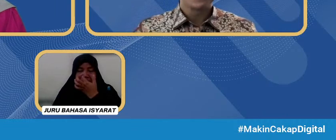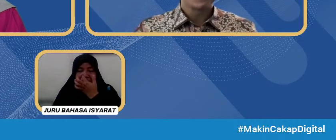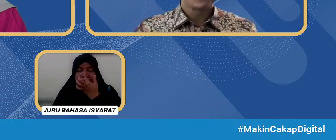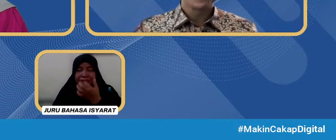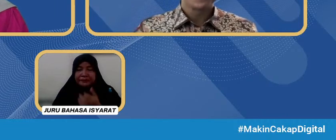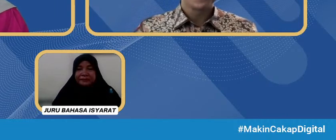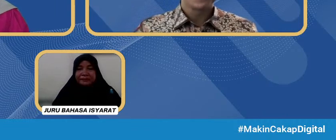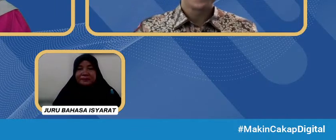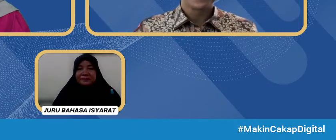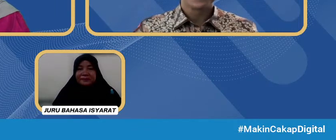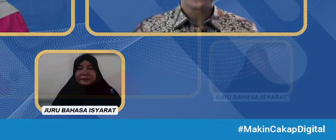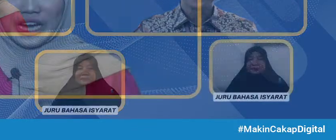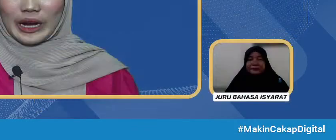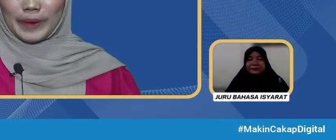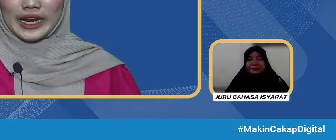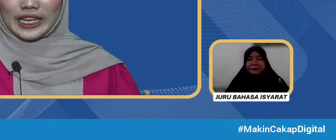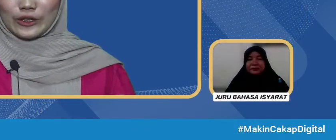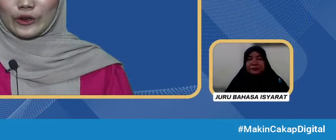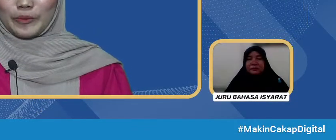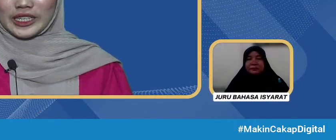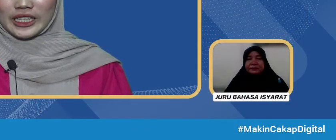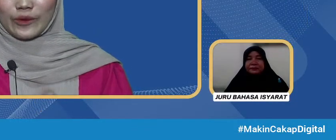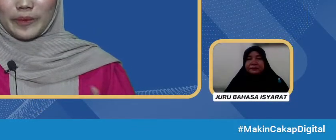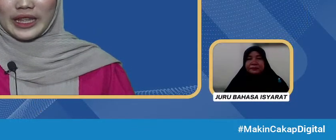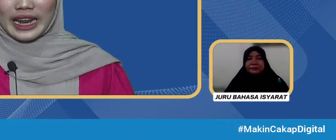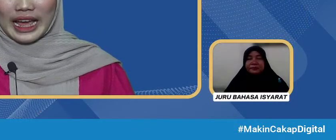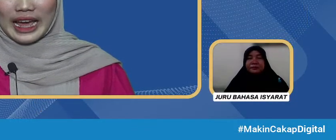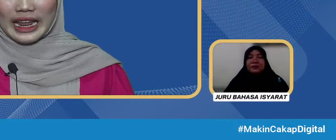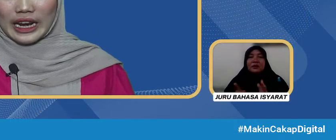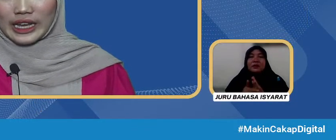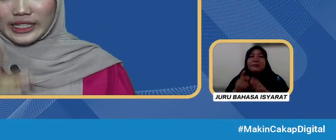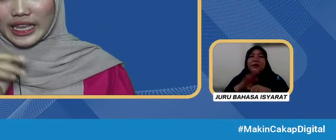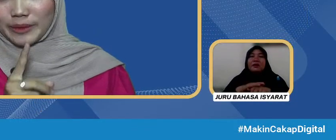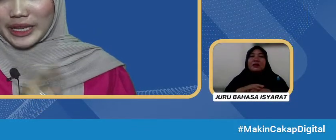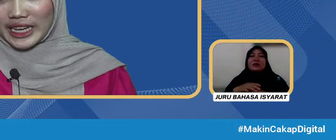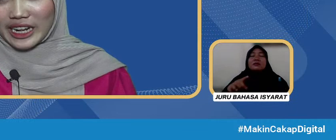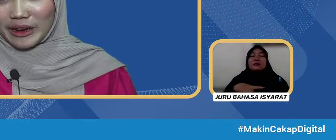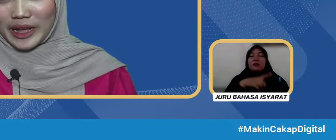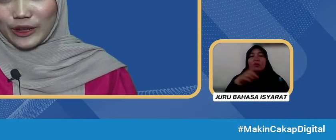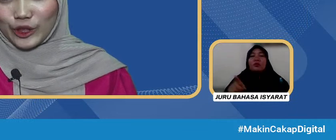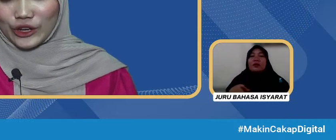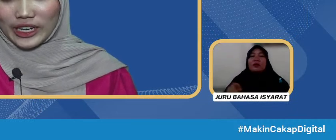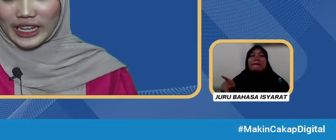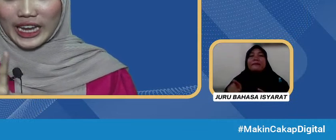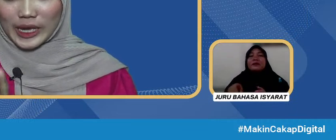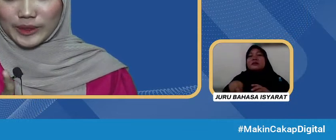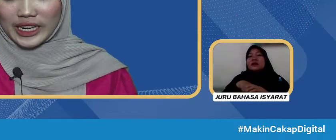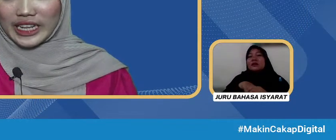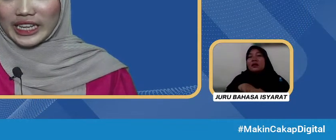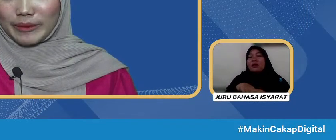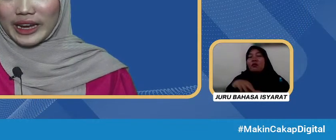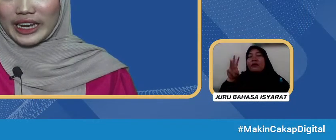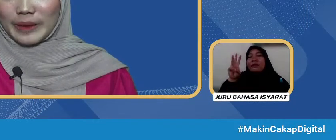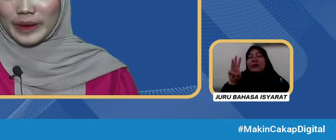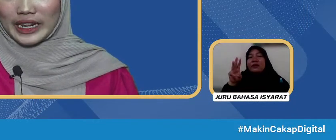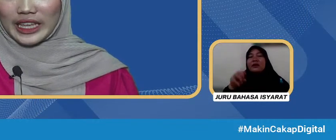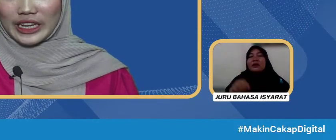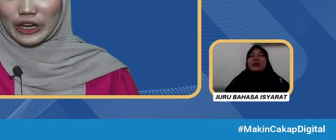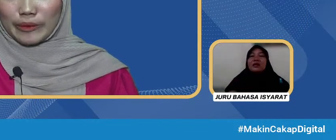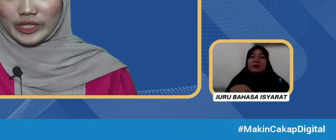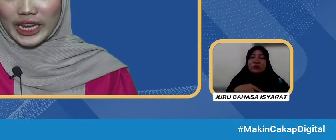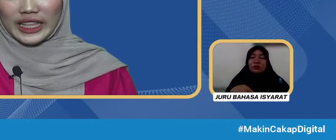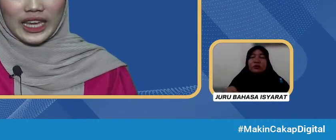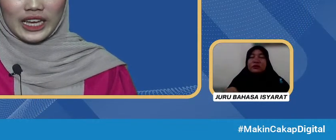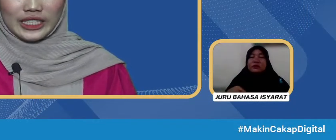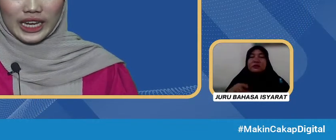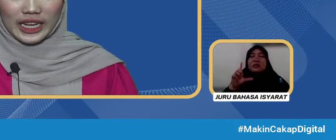semuanya. Baik, kepada seluruh peserta webinar, saya ingin mengingatkan kembali untuk link absen dikirimkan di panitia di